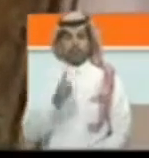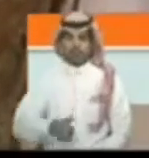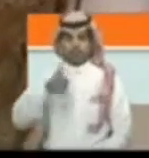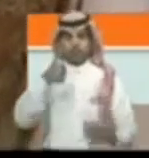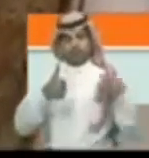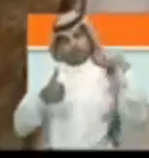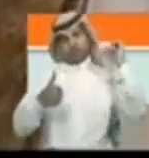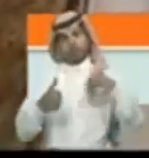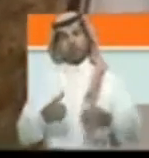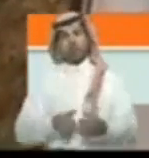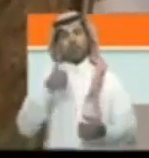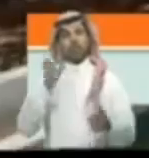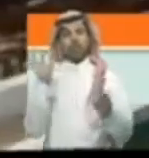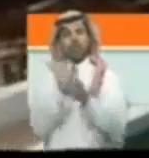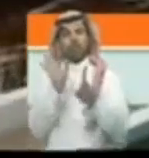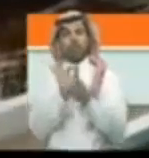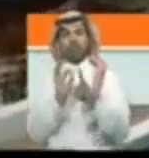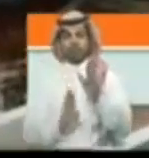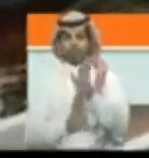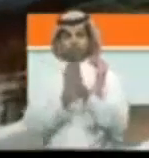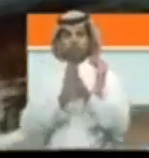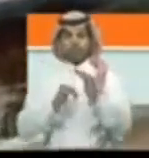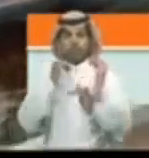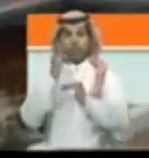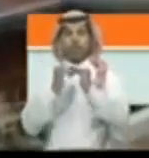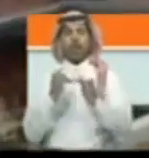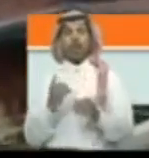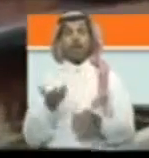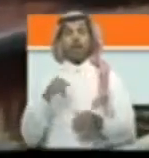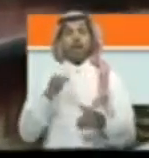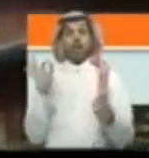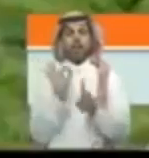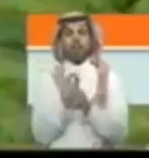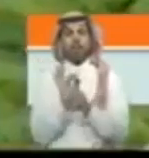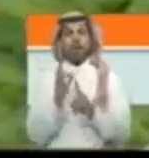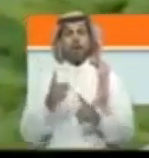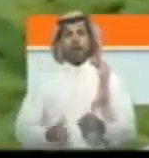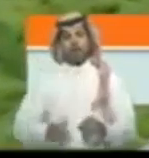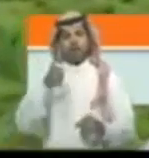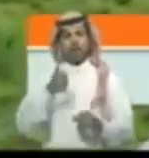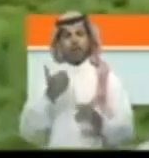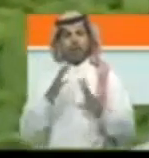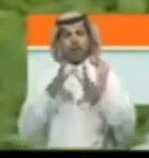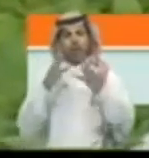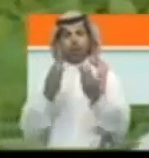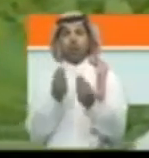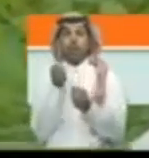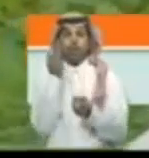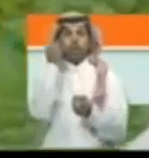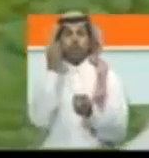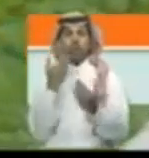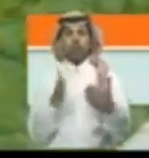انتصارا للبيئة ونحو تحقيق الاستراتيجية الوطنية ولأجل خلق بيئة أفضل، يأتي مشروع